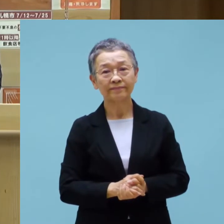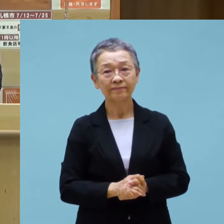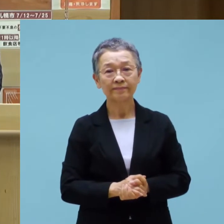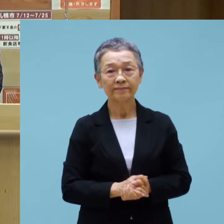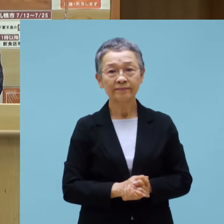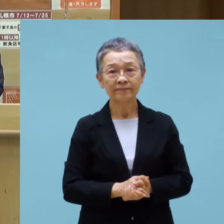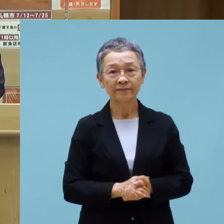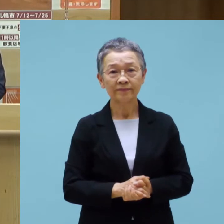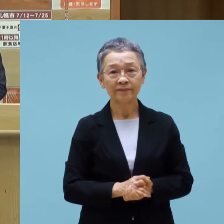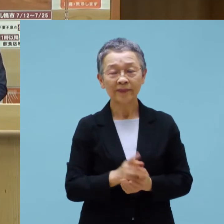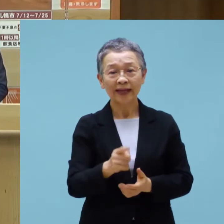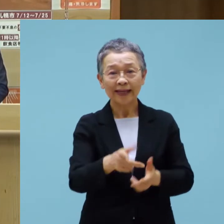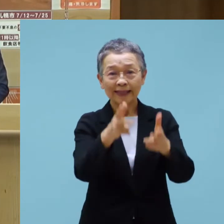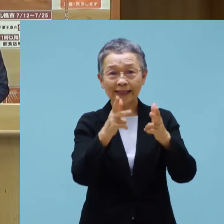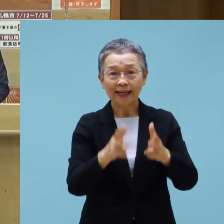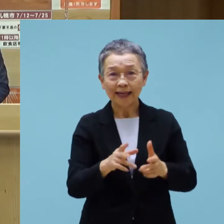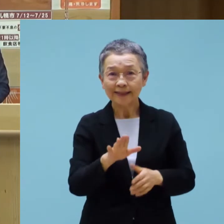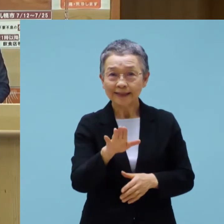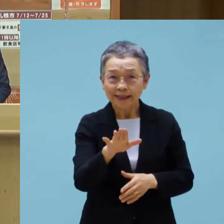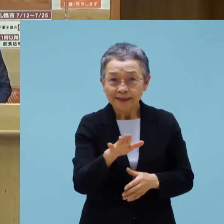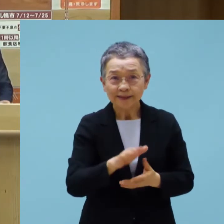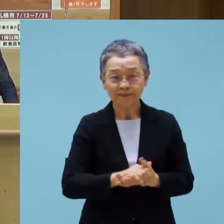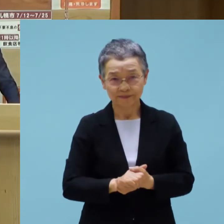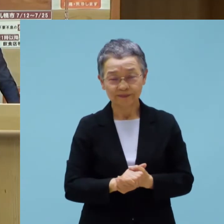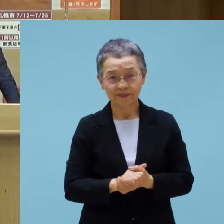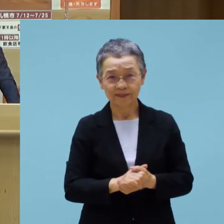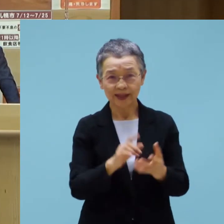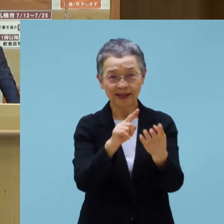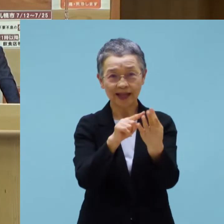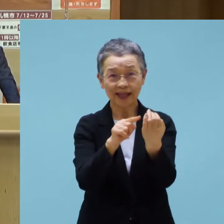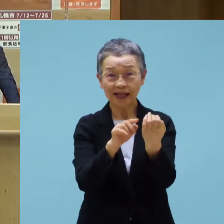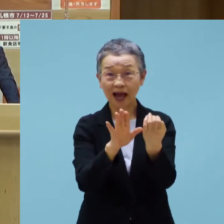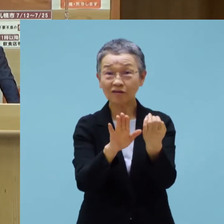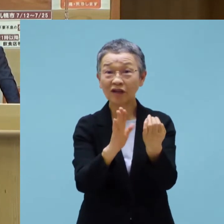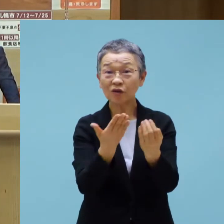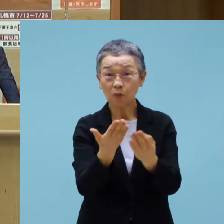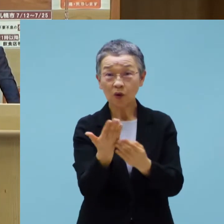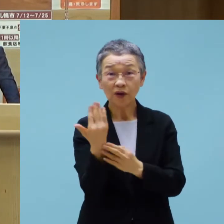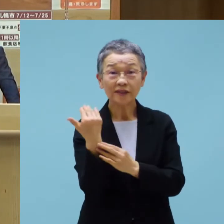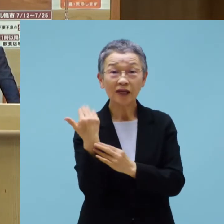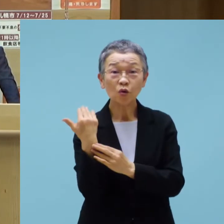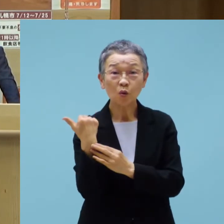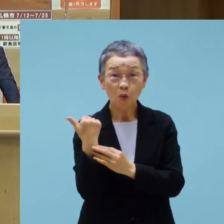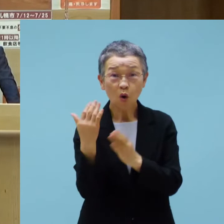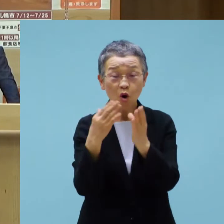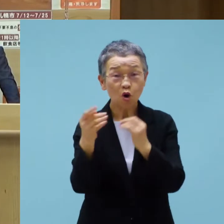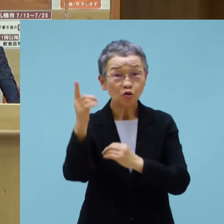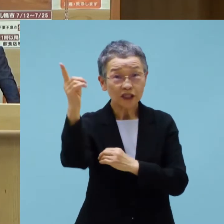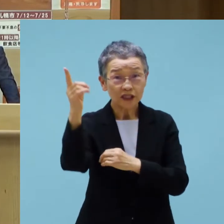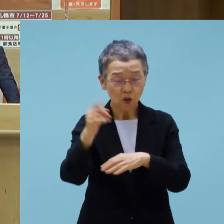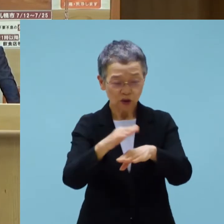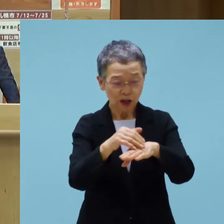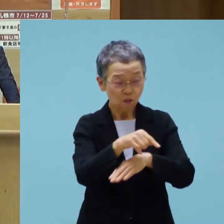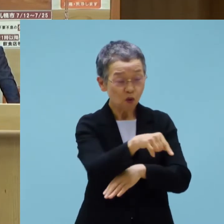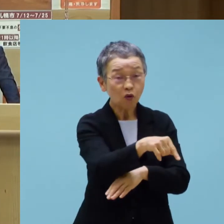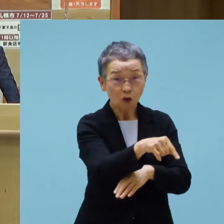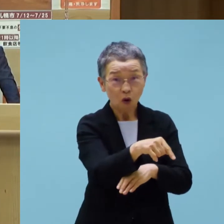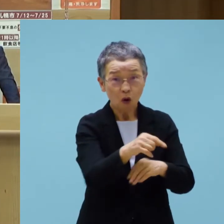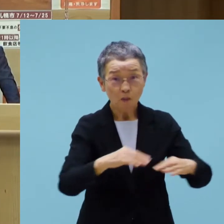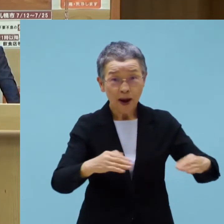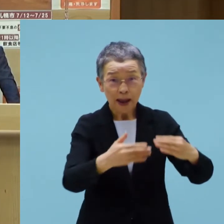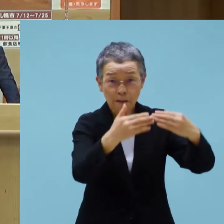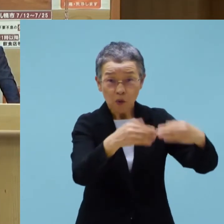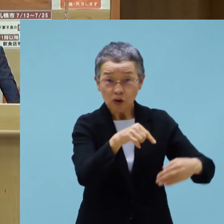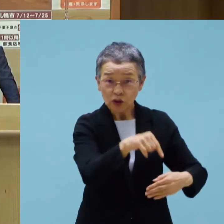日経の高橋です。何点かあるんですが、あの先ほどあの国の札幌のまん延防止の話で、